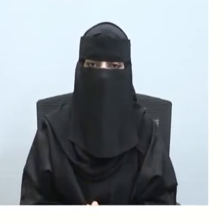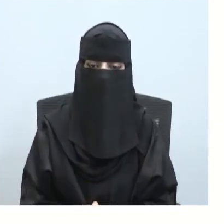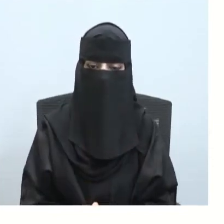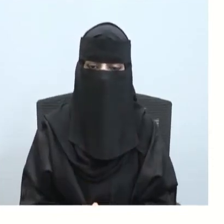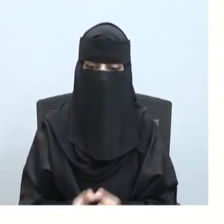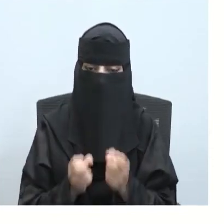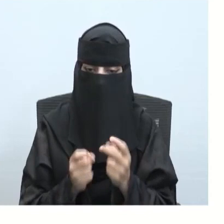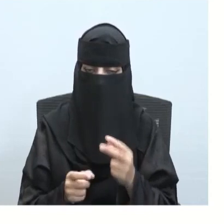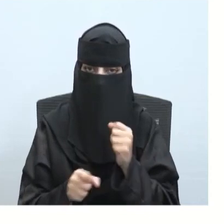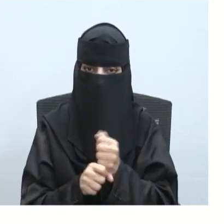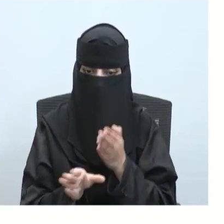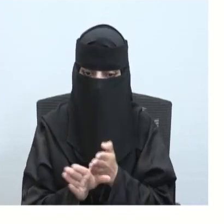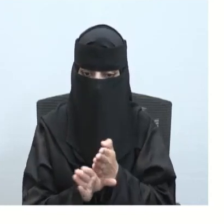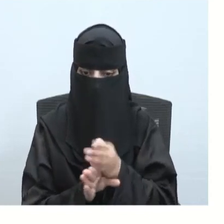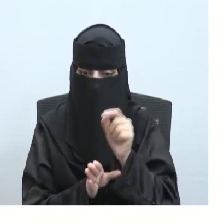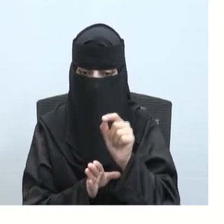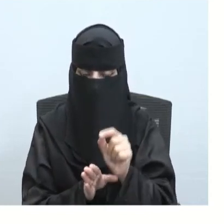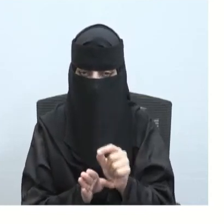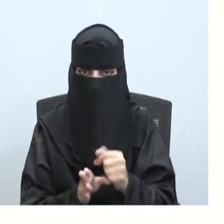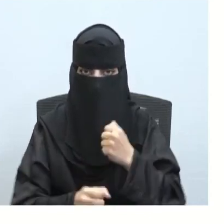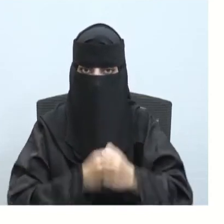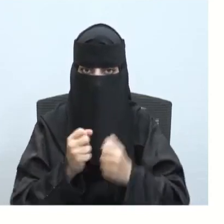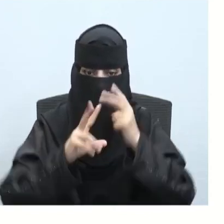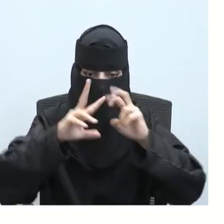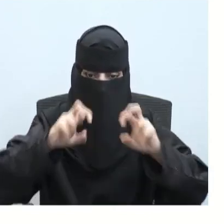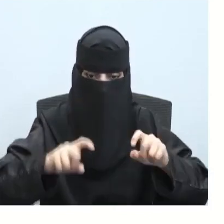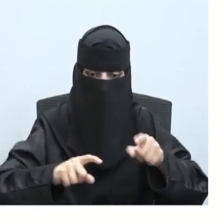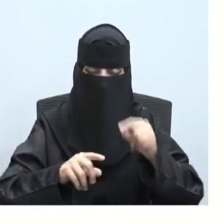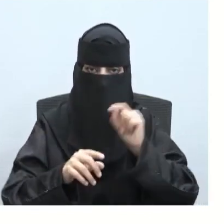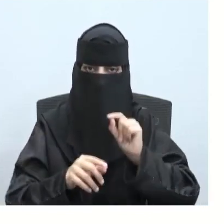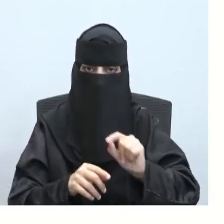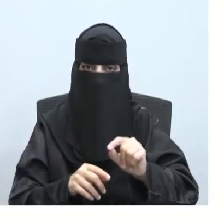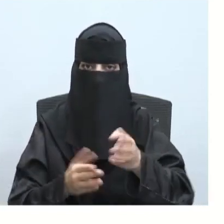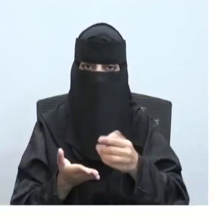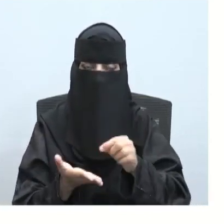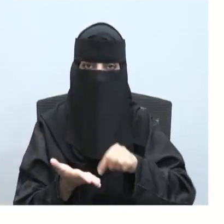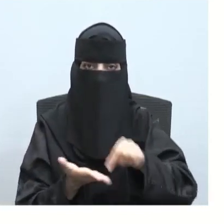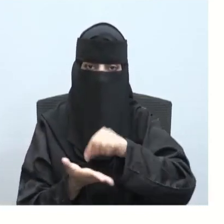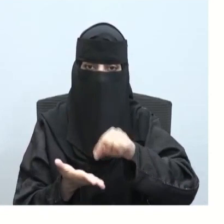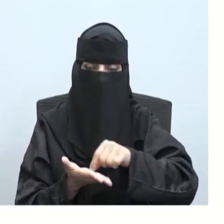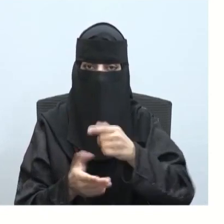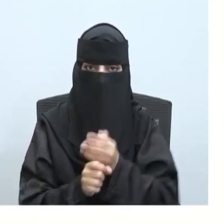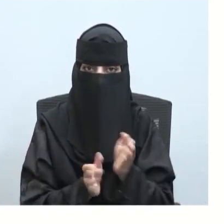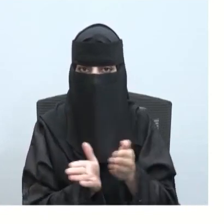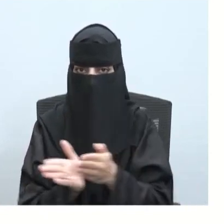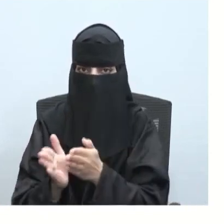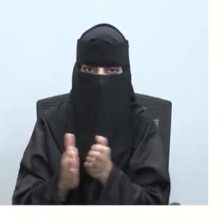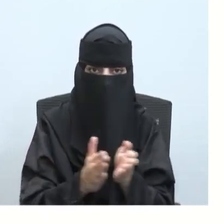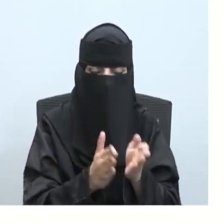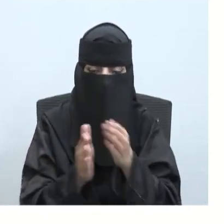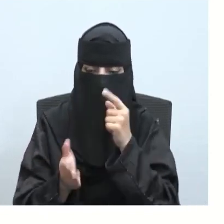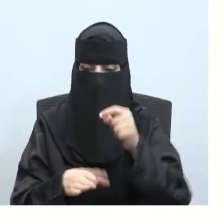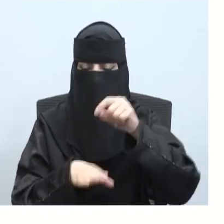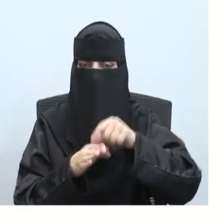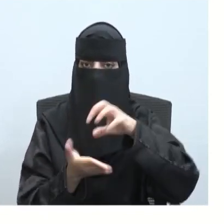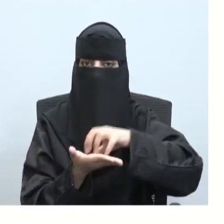في البداية أنشأنا مسار تسير عليه مركبة التفتيش، وضعنا علامات على الخريطة لتحديد طبيعة المسار. أيضا قمنا بإضافة